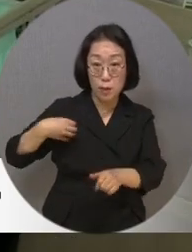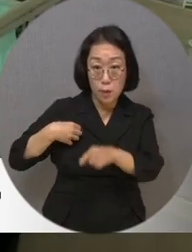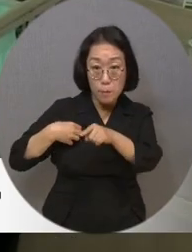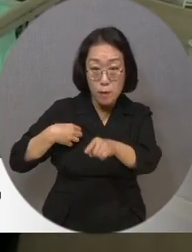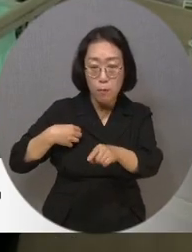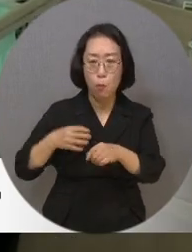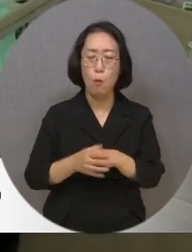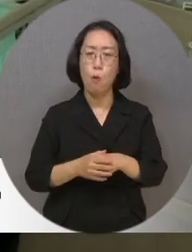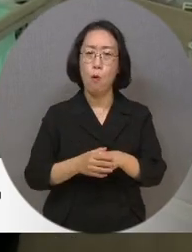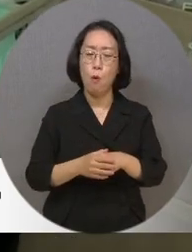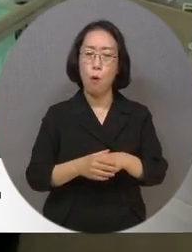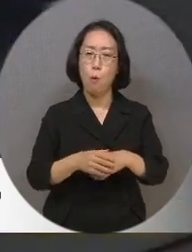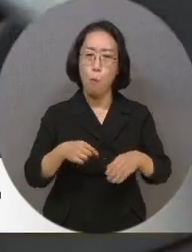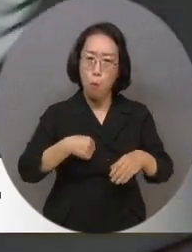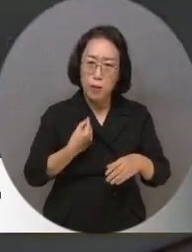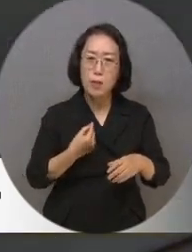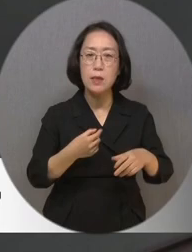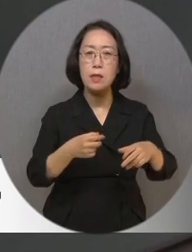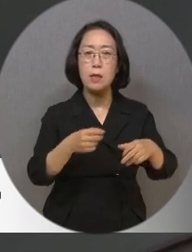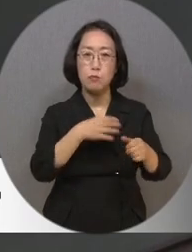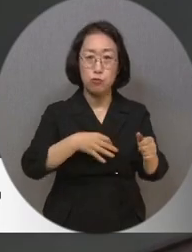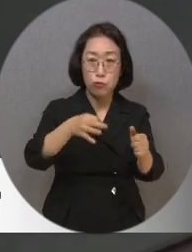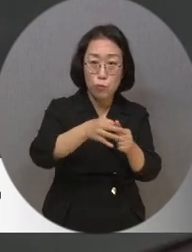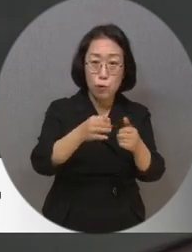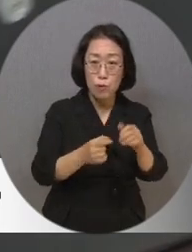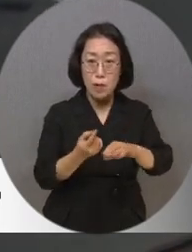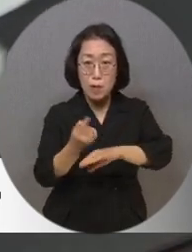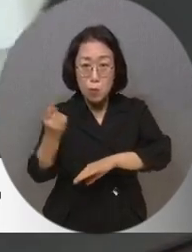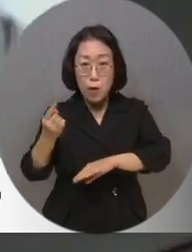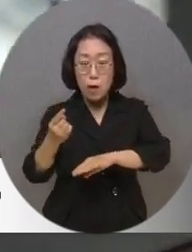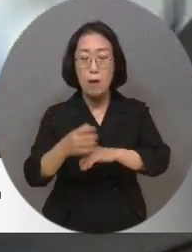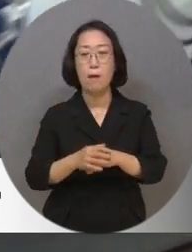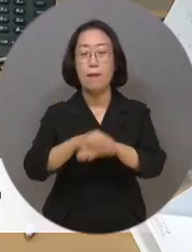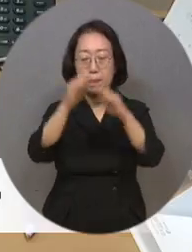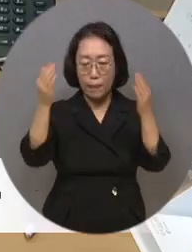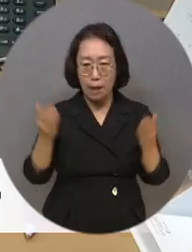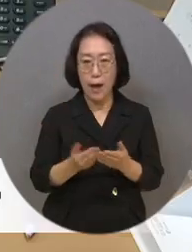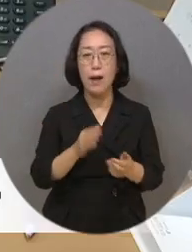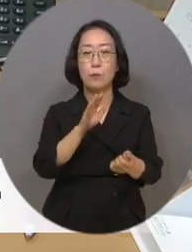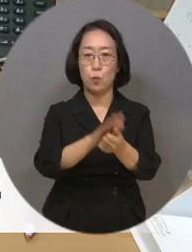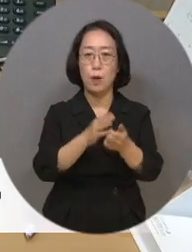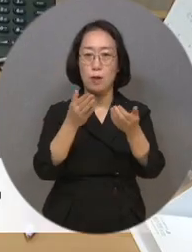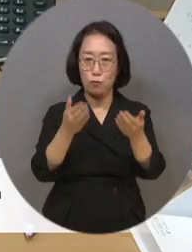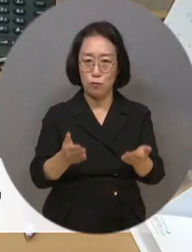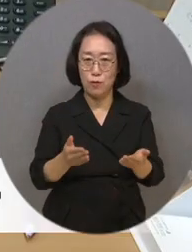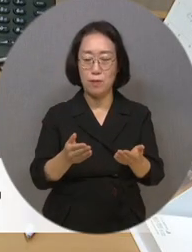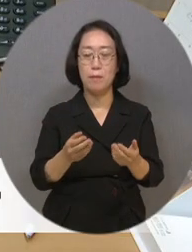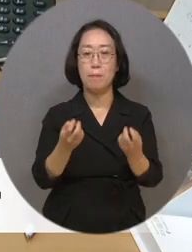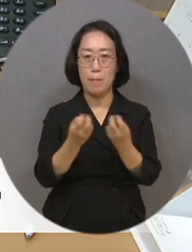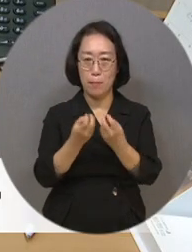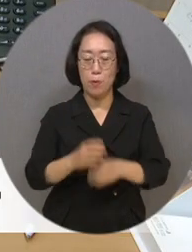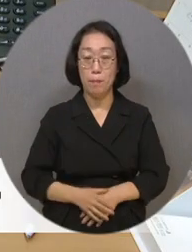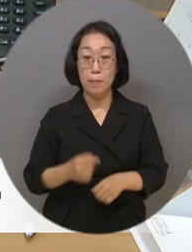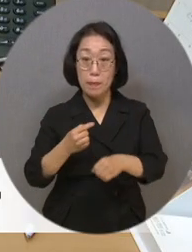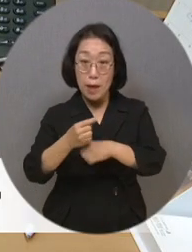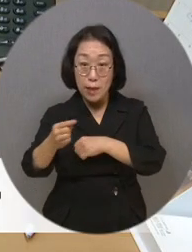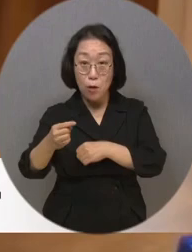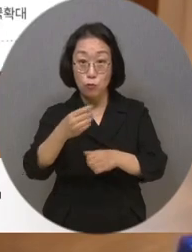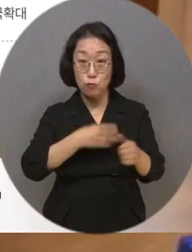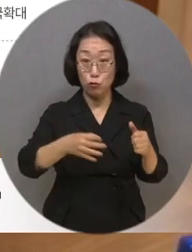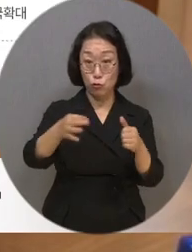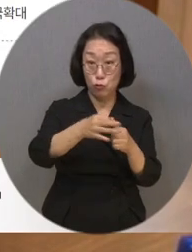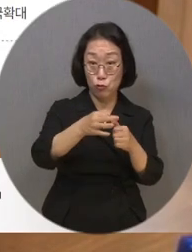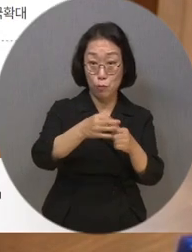수급권자 본인이 부담해야 하는 금액을 제외한 의료비 전액을 지원하는 제도입니다 내년부터는 수급자